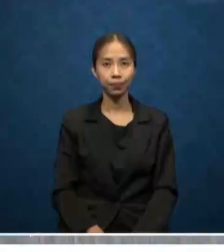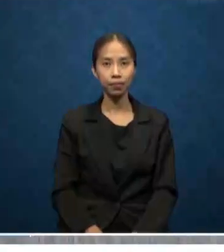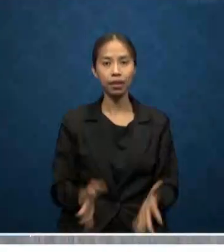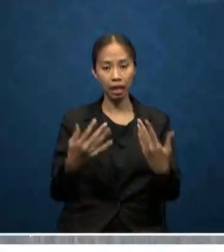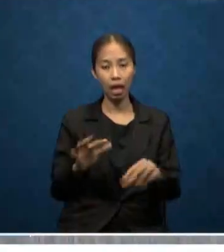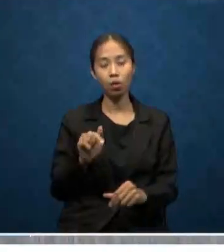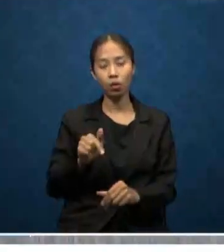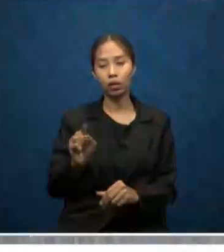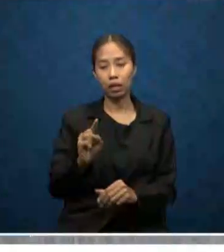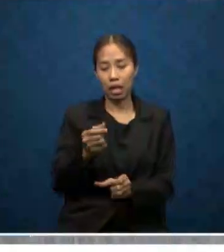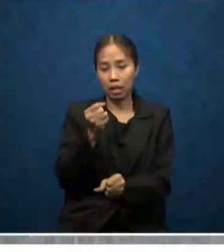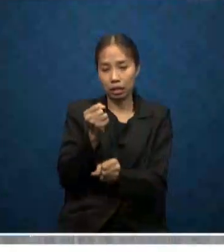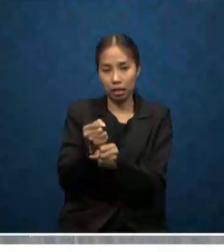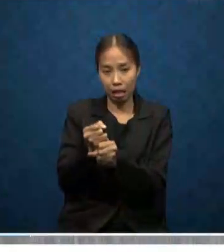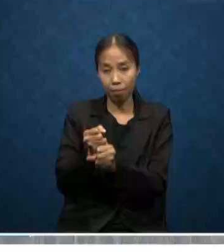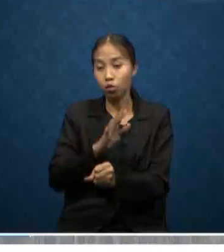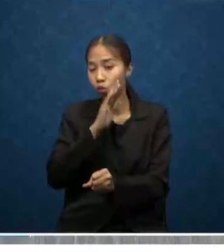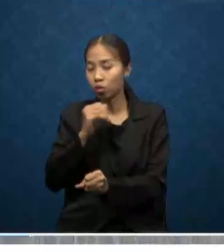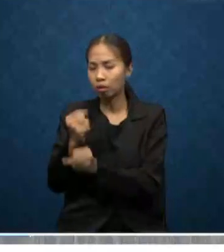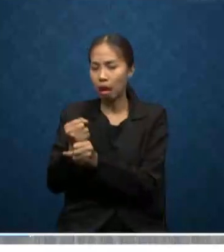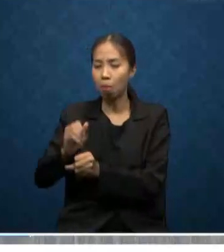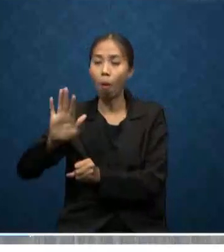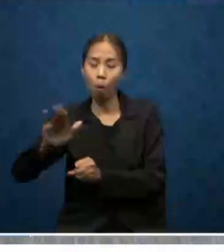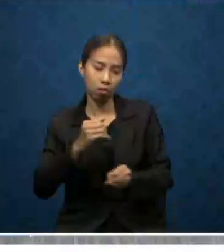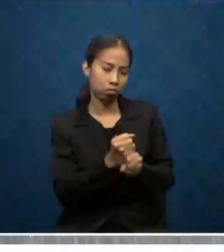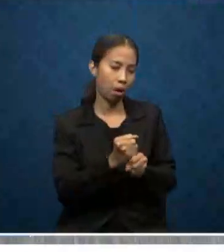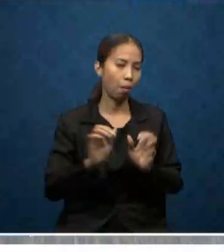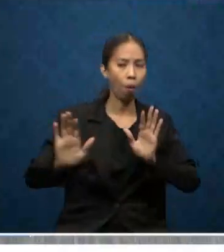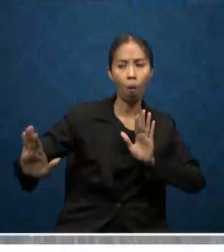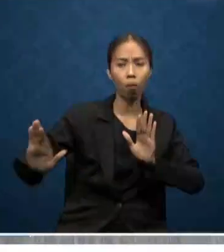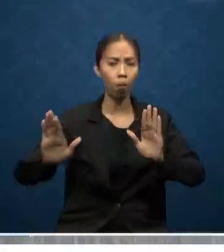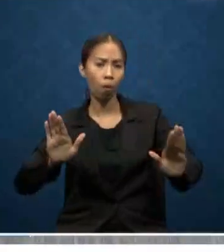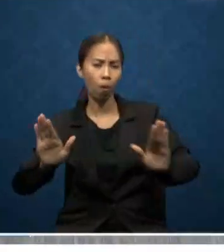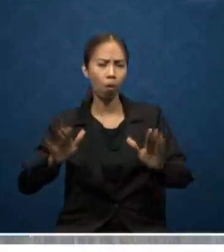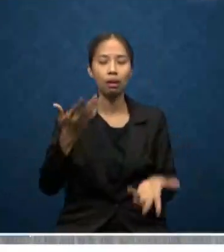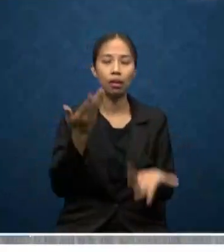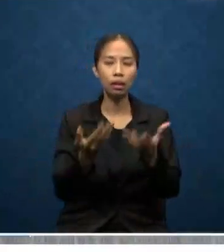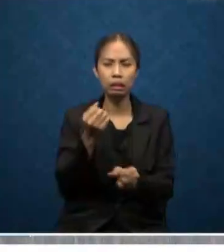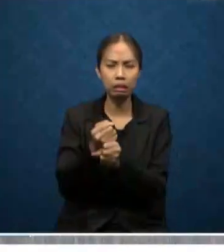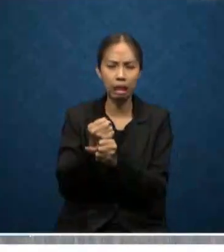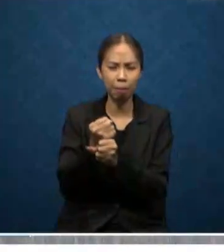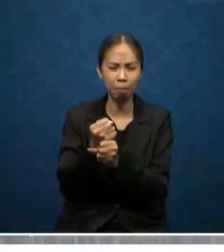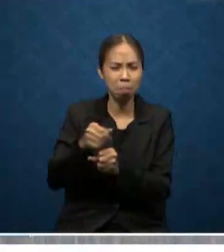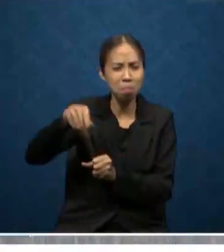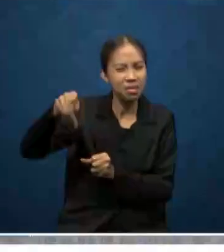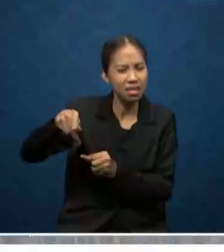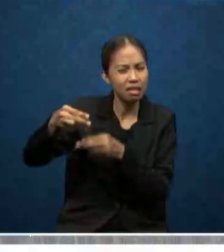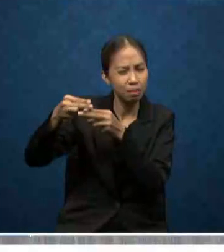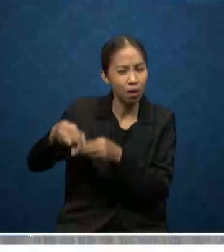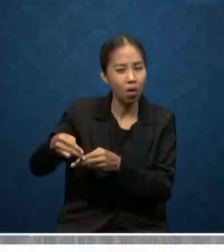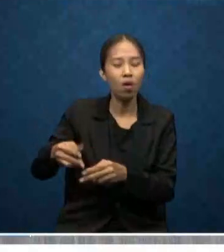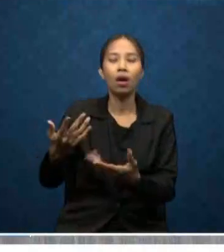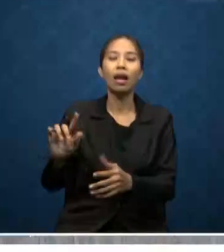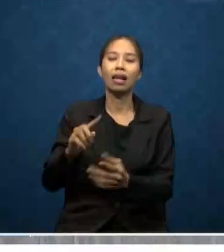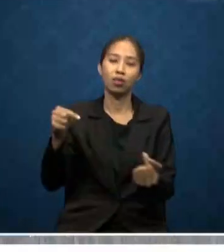ทำในประเด็นที่ต่างคนต่างทำนะครับหรือทำเฉพาะกิจนะครับพอเทศกาล